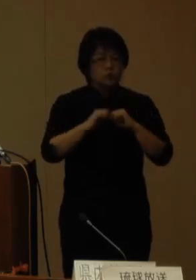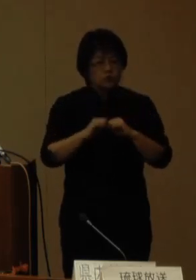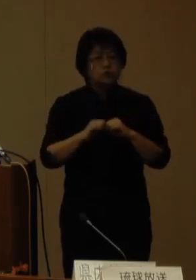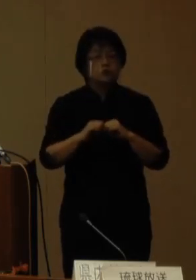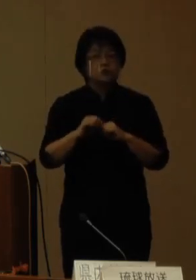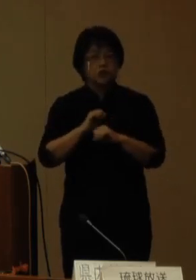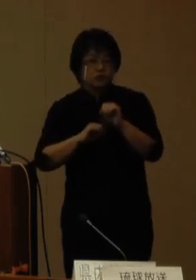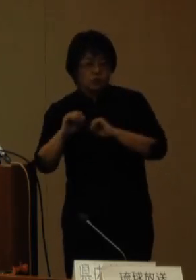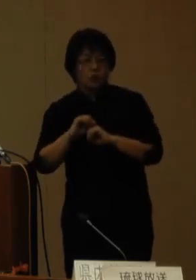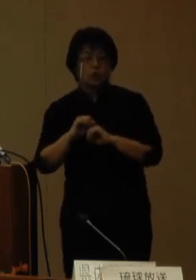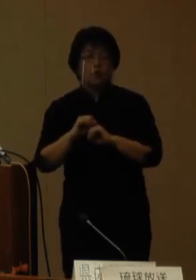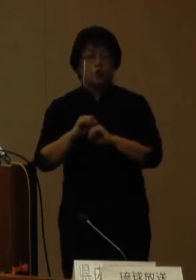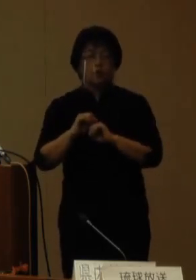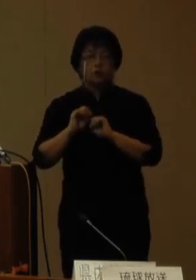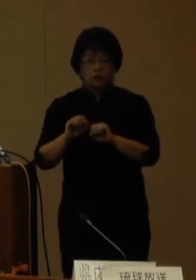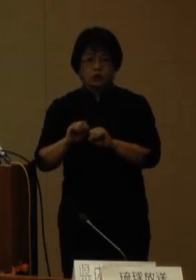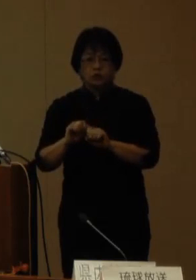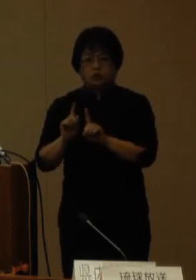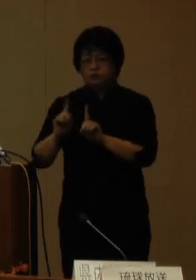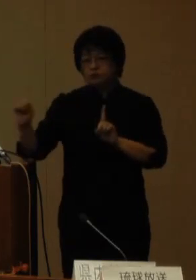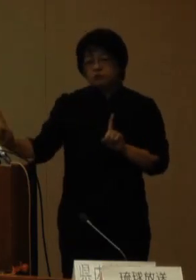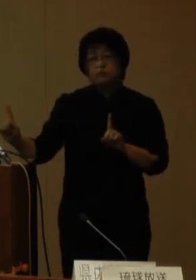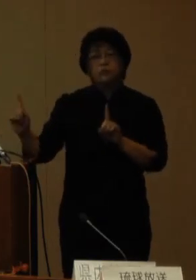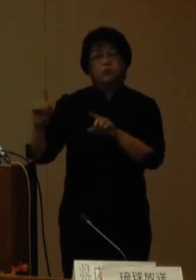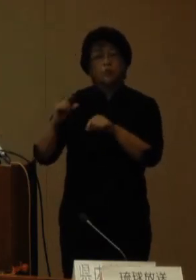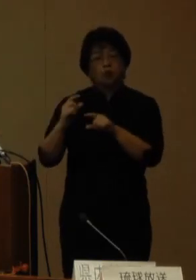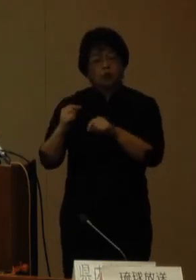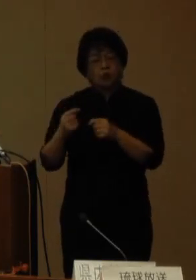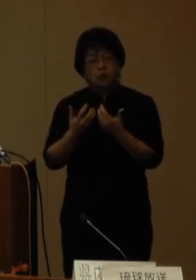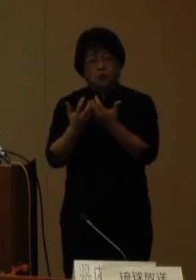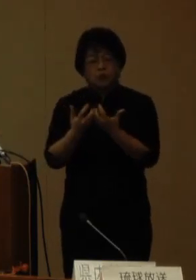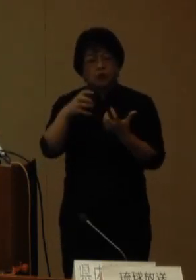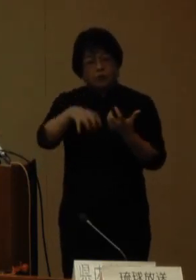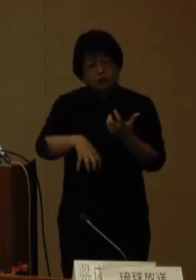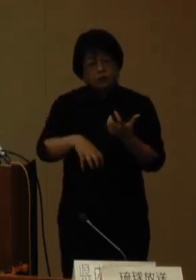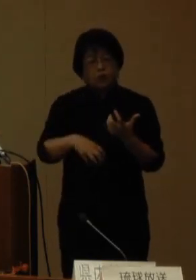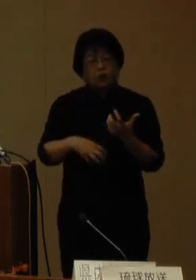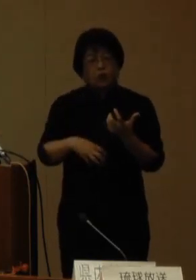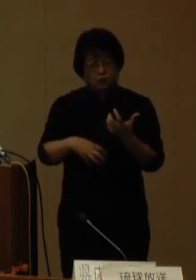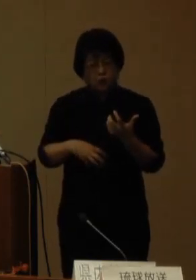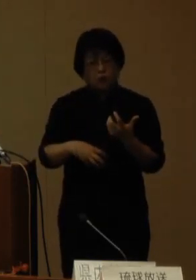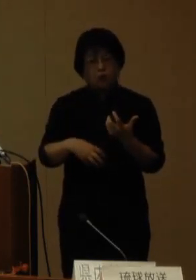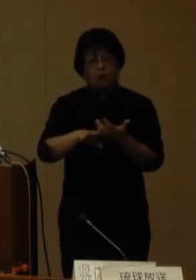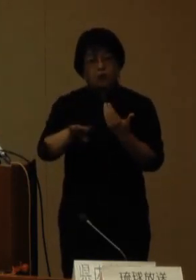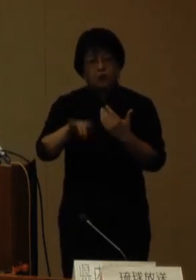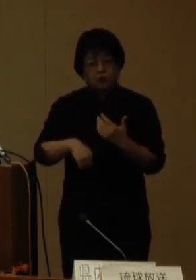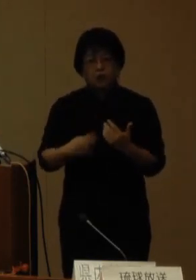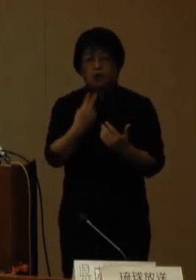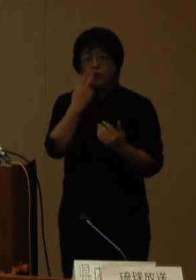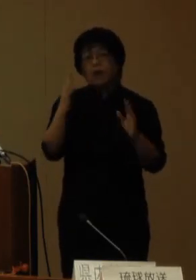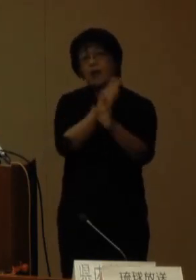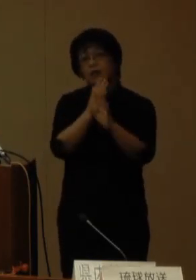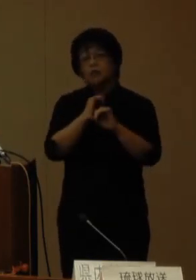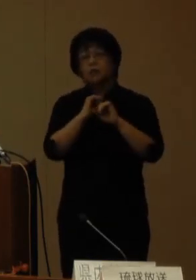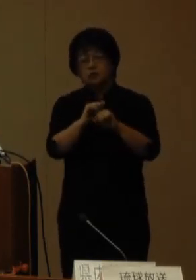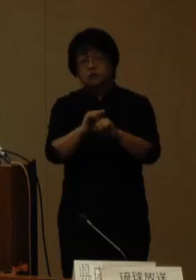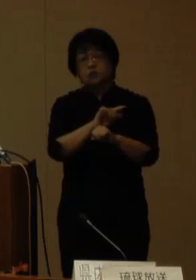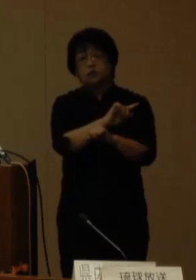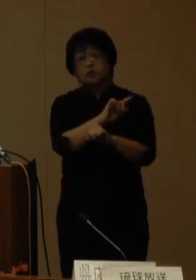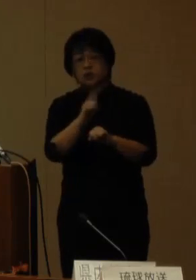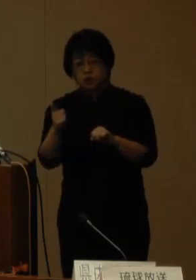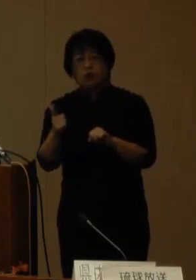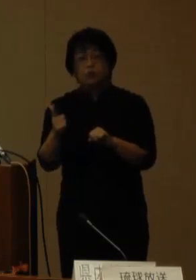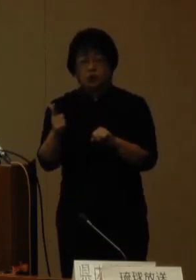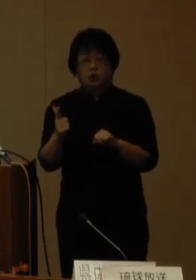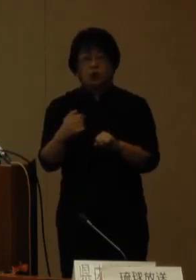、人と人との空間的な距離を空ける、3密を避ける、換気をする、手指の消毒をする、私はそれに加えて自分自身